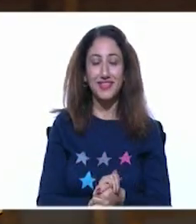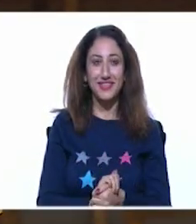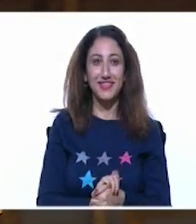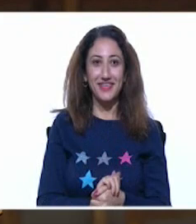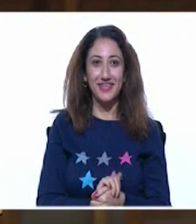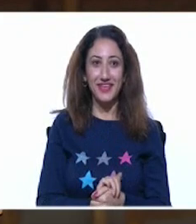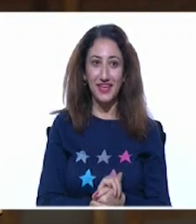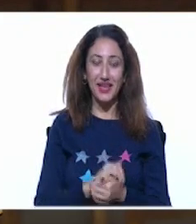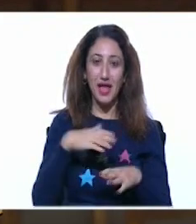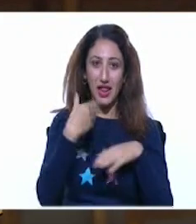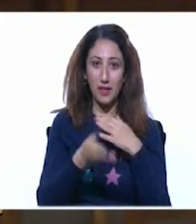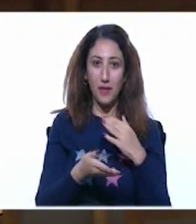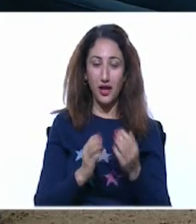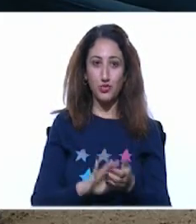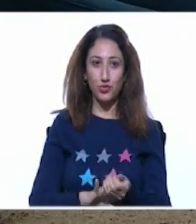اللي بعده يا احمد